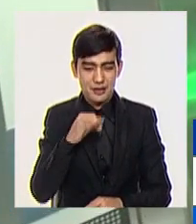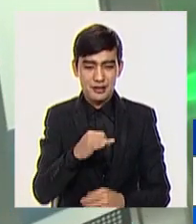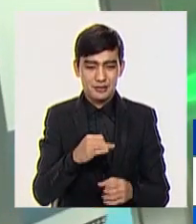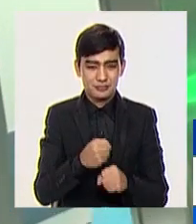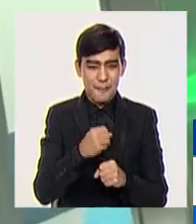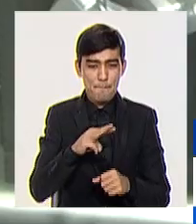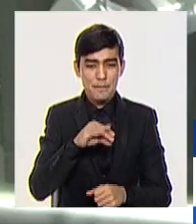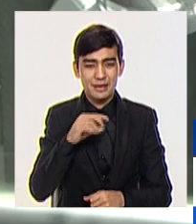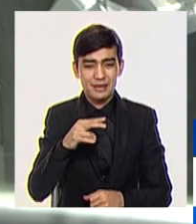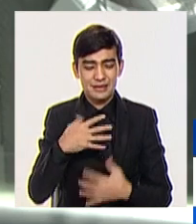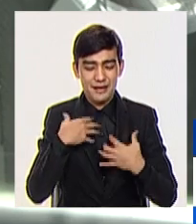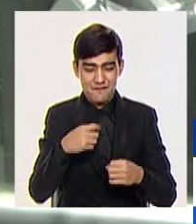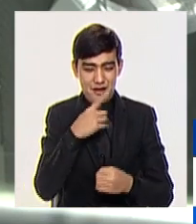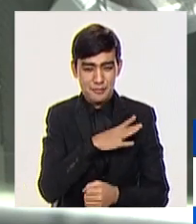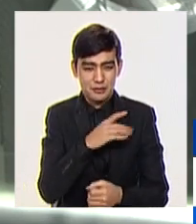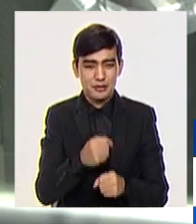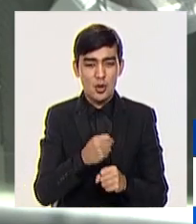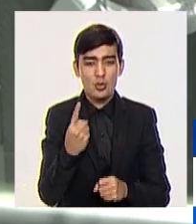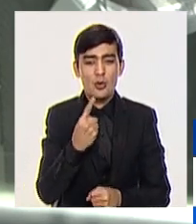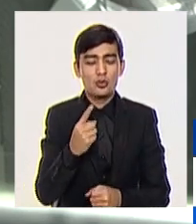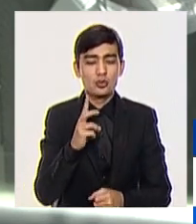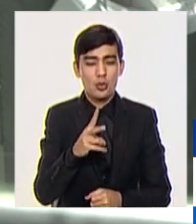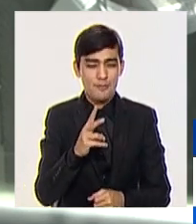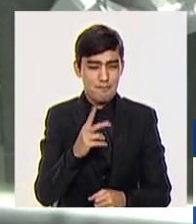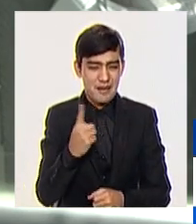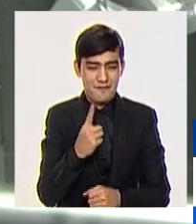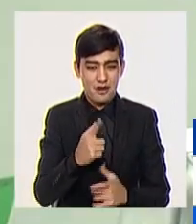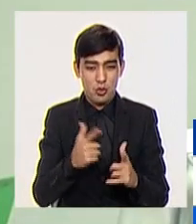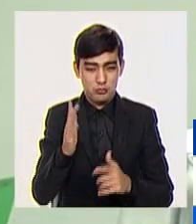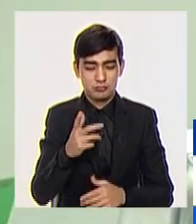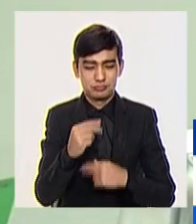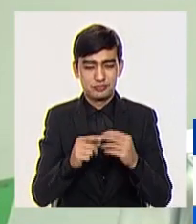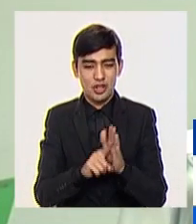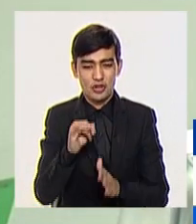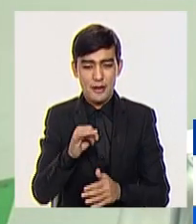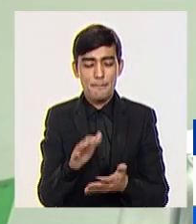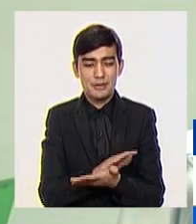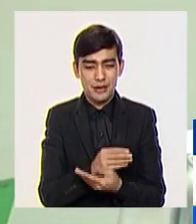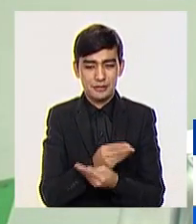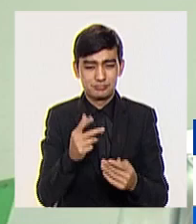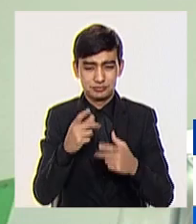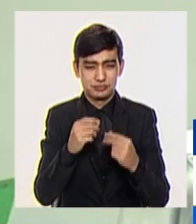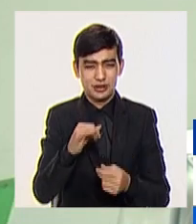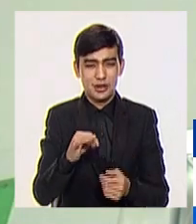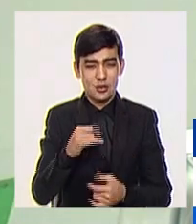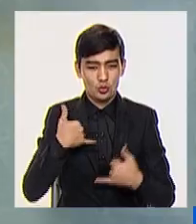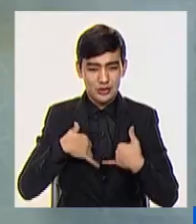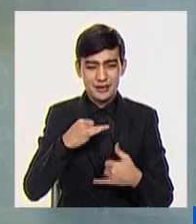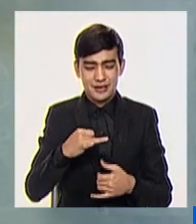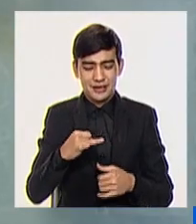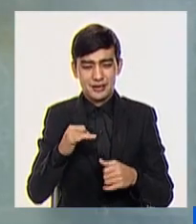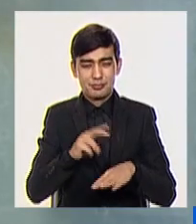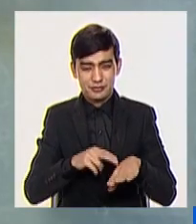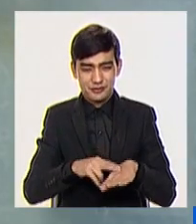будут применять ту, которая будет готова первой. В феврале в числе первых прививки бесплатно получат медики, учителя и правоохранители.